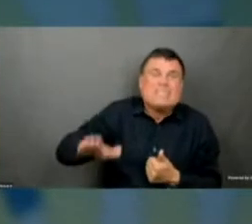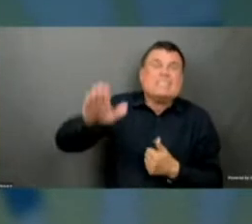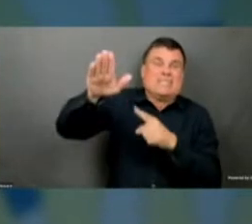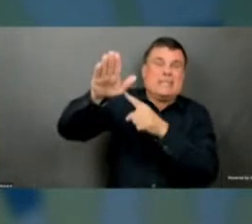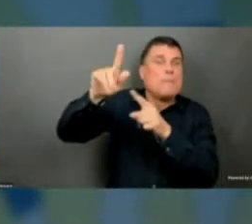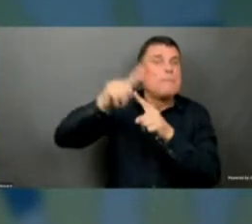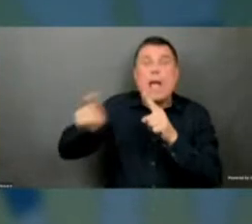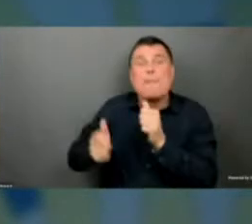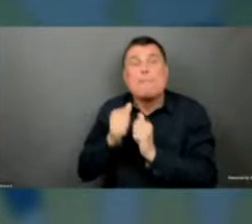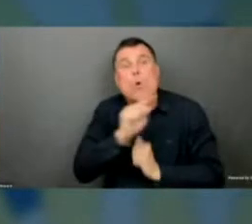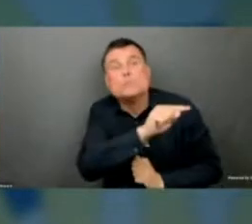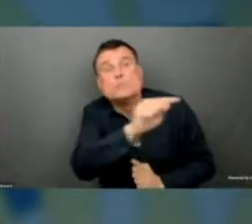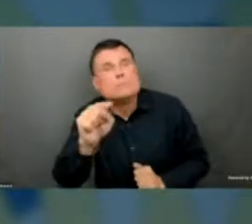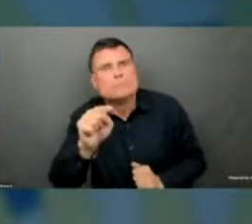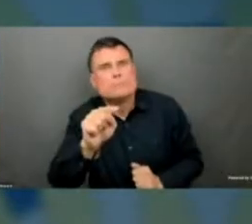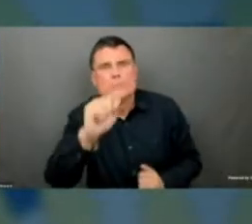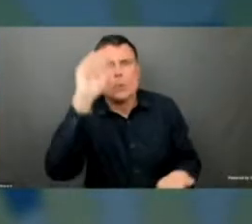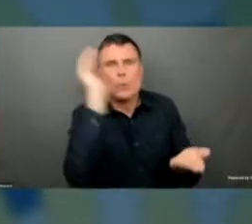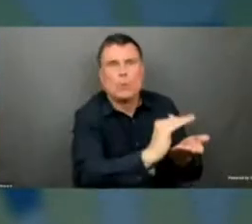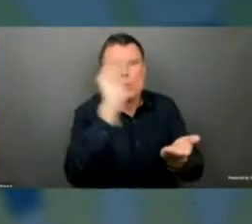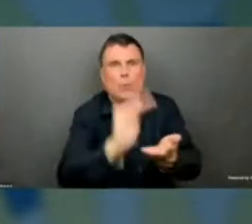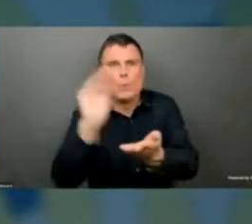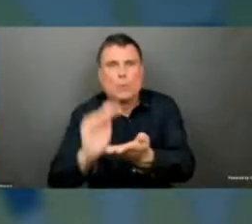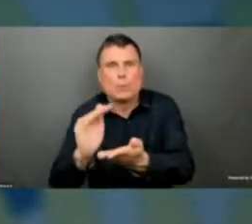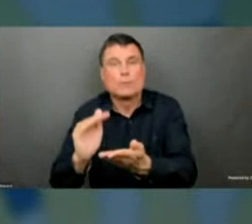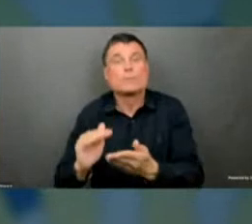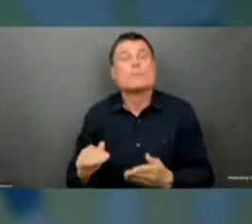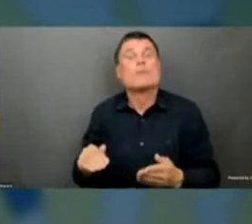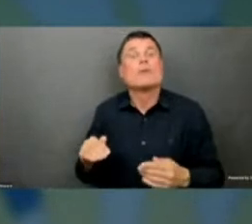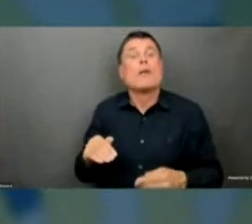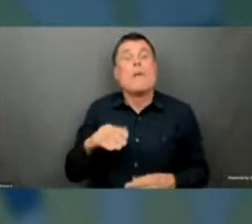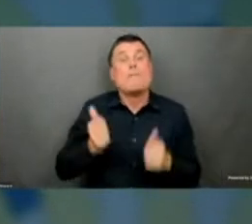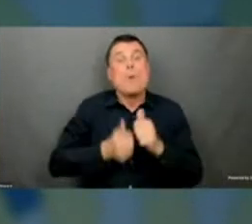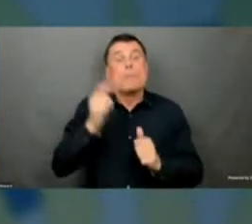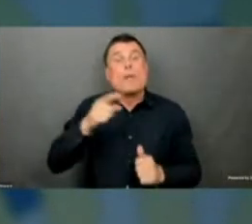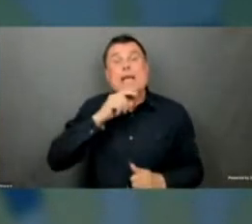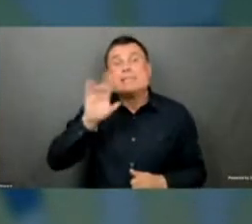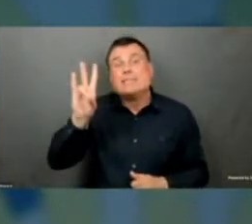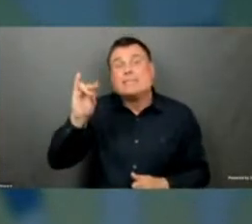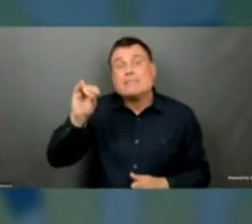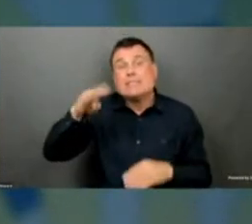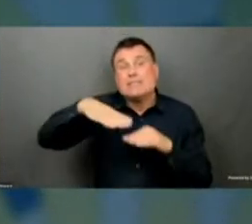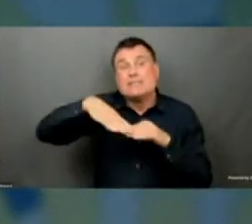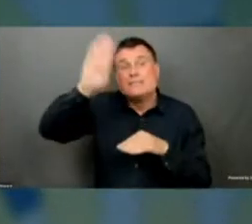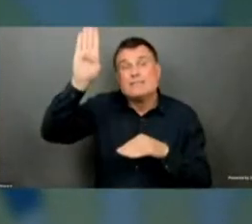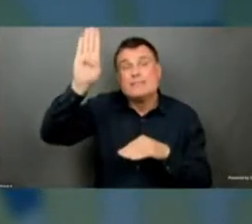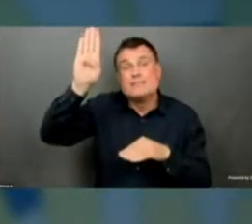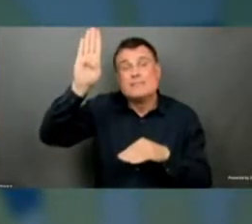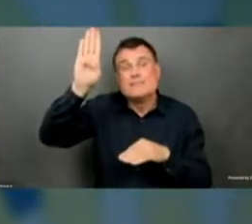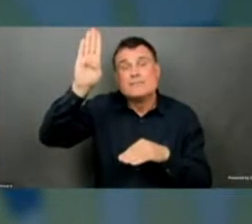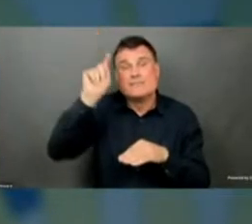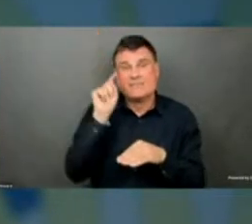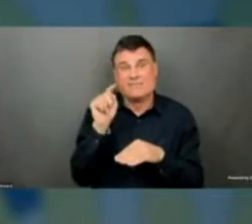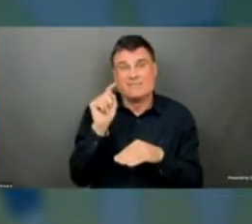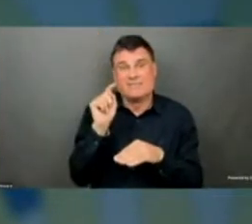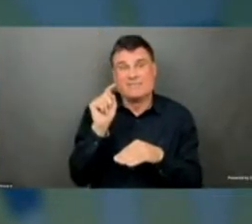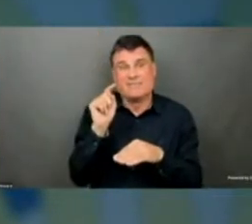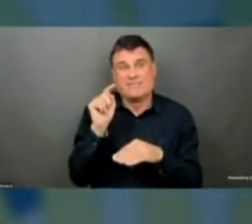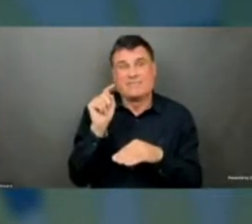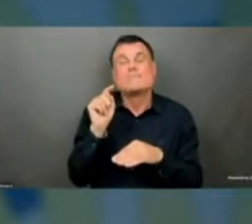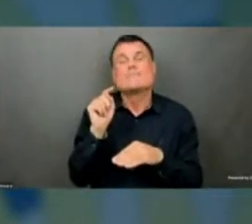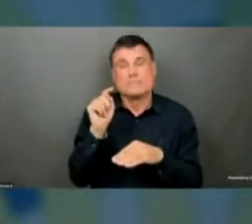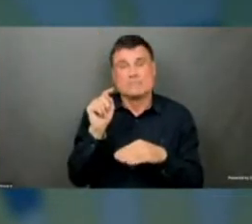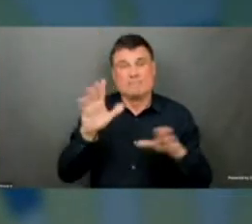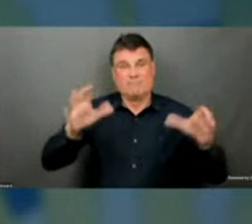些医护人员就没有回升所以这些图表都说明了疫苗的作用 reach that point where 90%